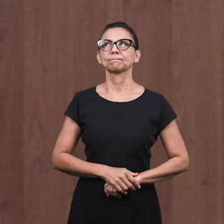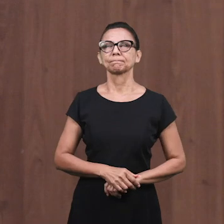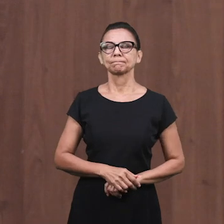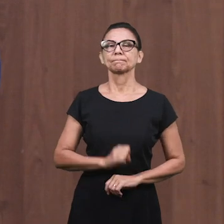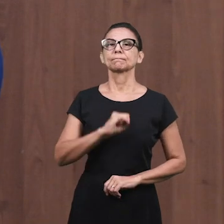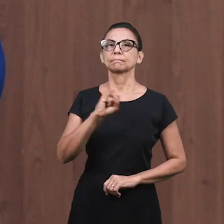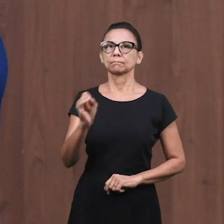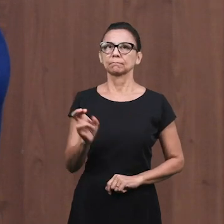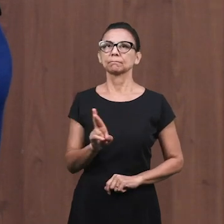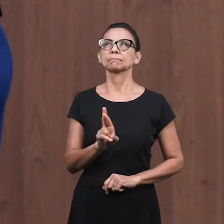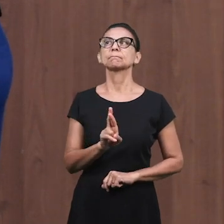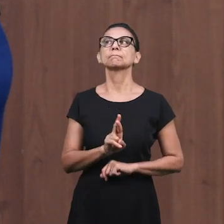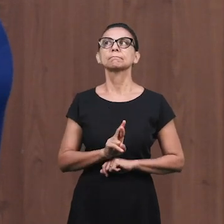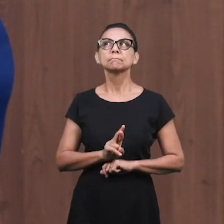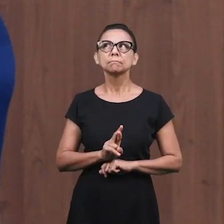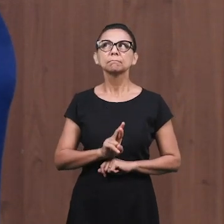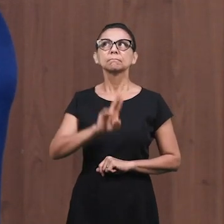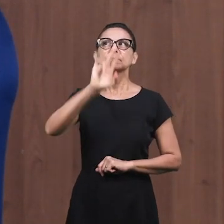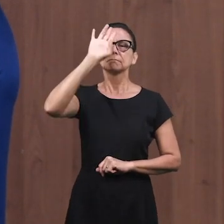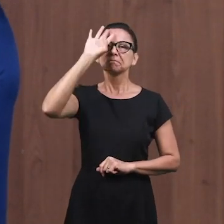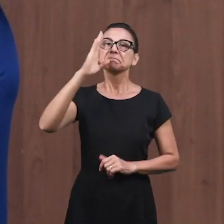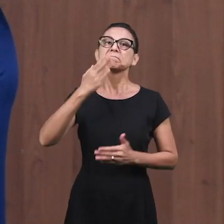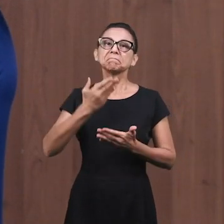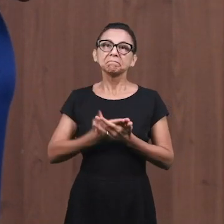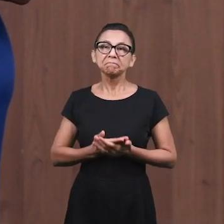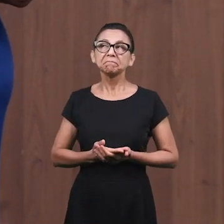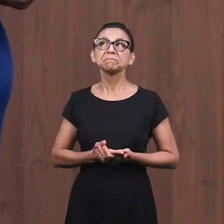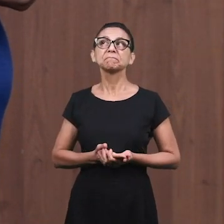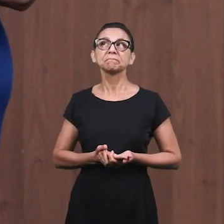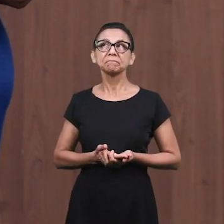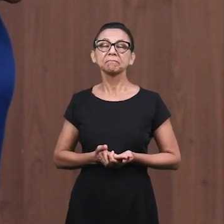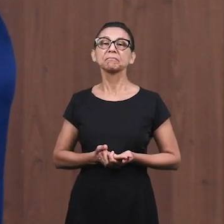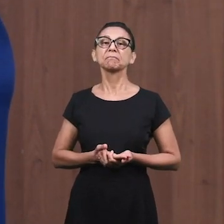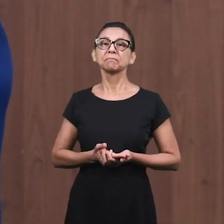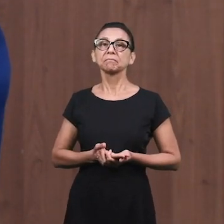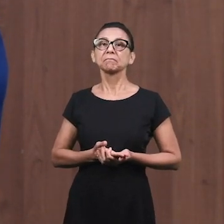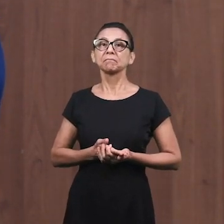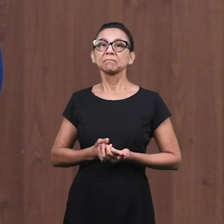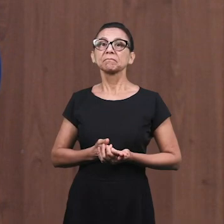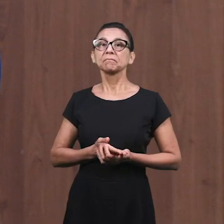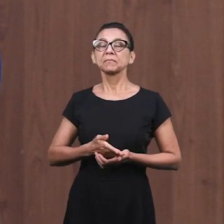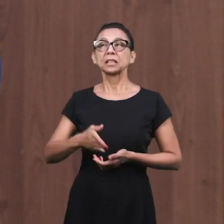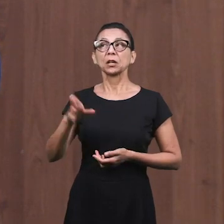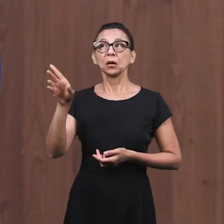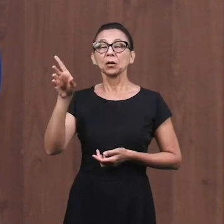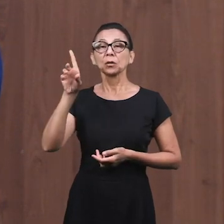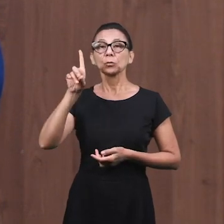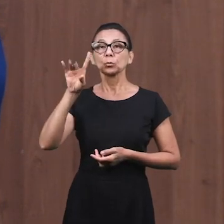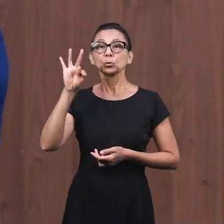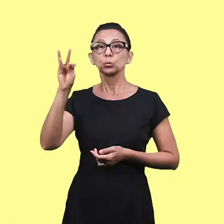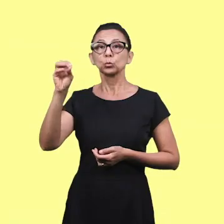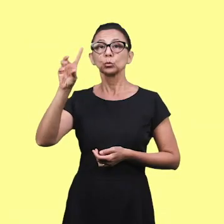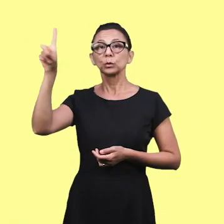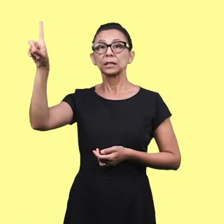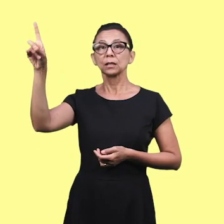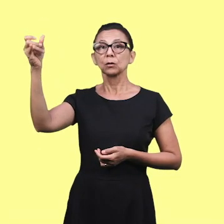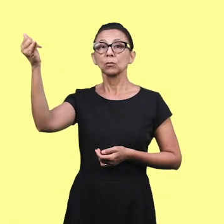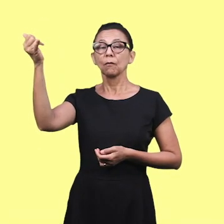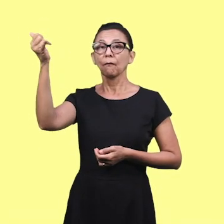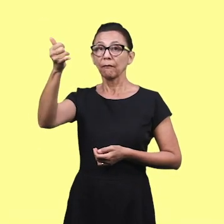Jérémie a cru dans la parole du Seigneur et l'a gardée dans son cœur. Il n'a pas eu peur